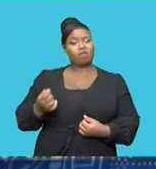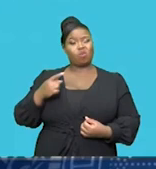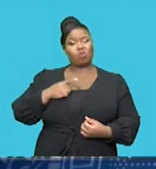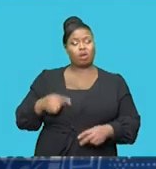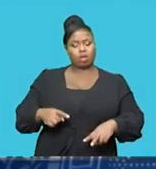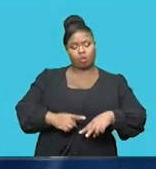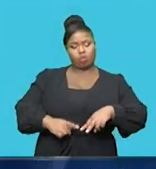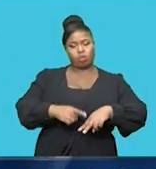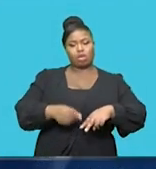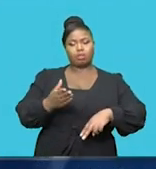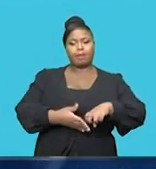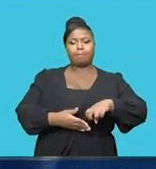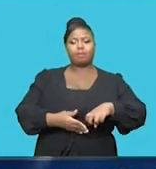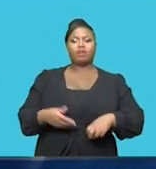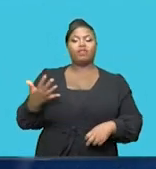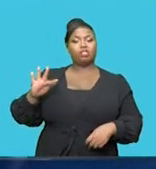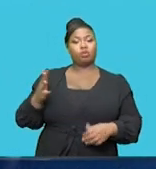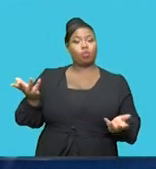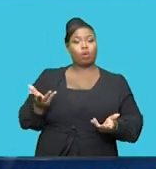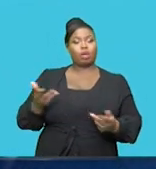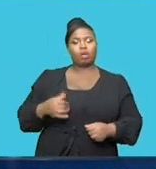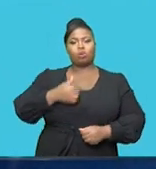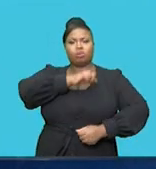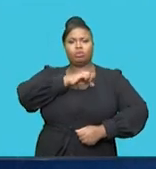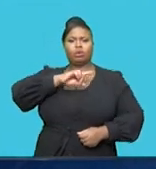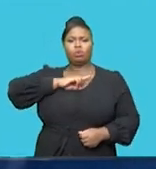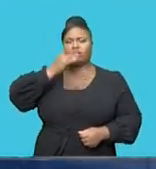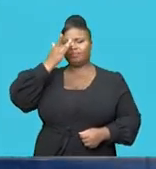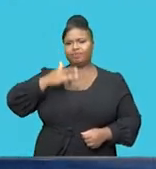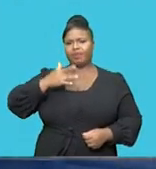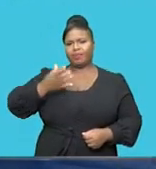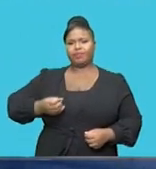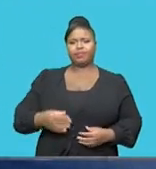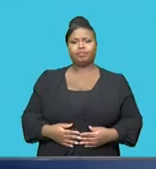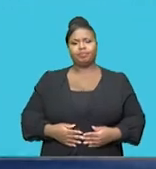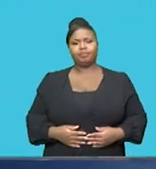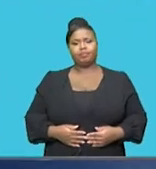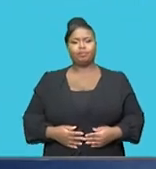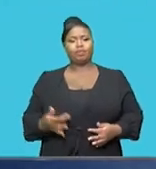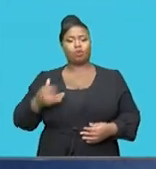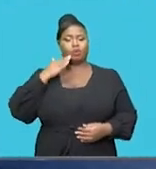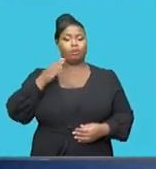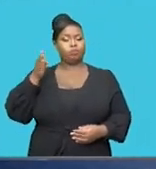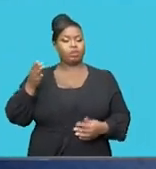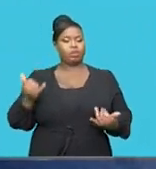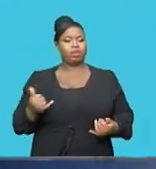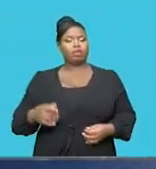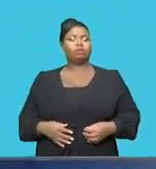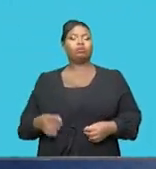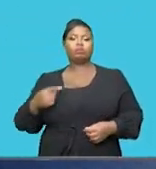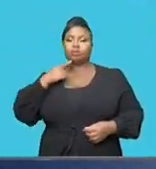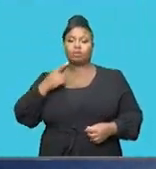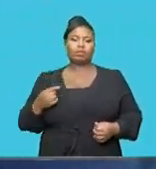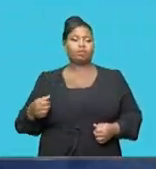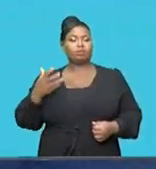nyuluwa imi lenze yake yomibini espelde lenge ngayengulu awa enayo kwa ndeto e tite la uzakupi wa